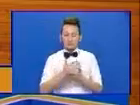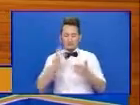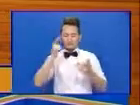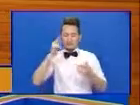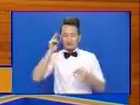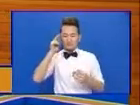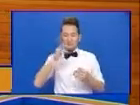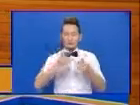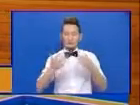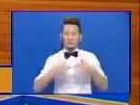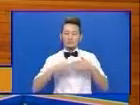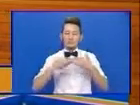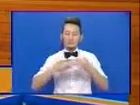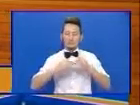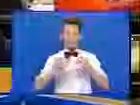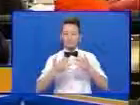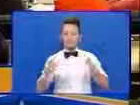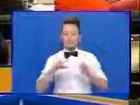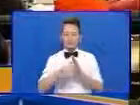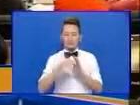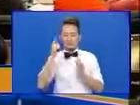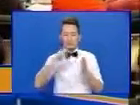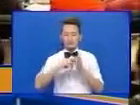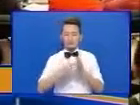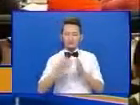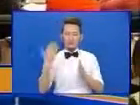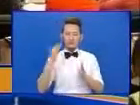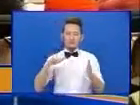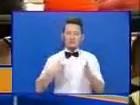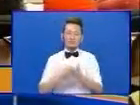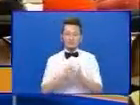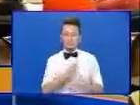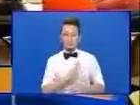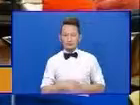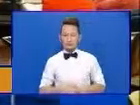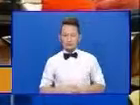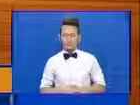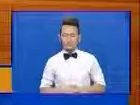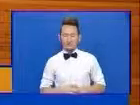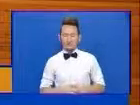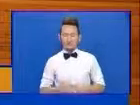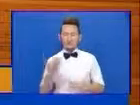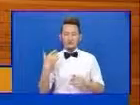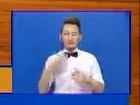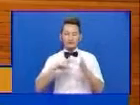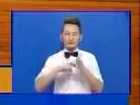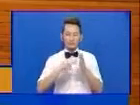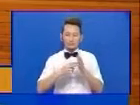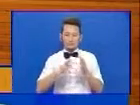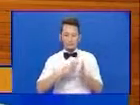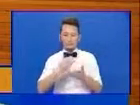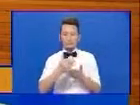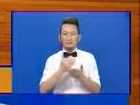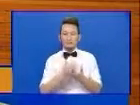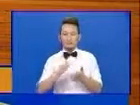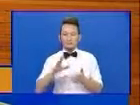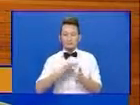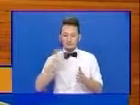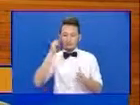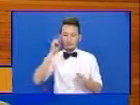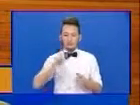ғылыми байланыс орнатуды талайдан бері жоспарлап жүрген. Екіжақты байланыстарды жоғары сипатта жалғастыруда